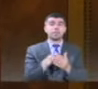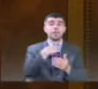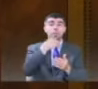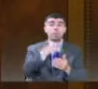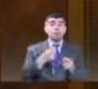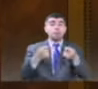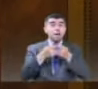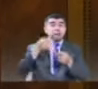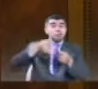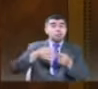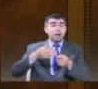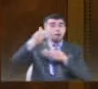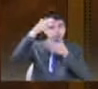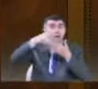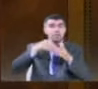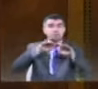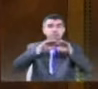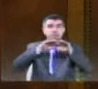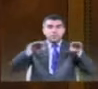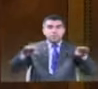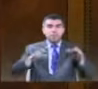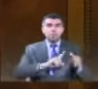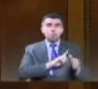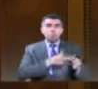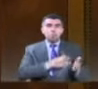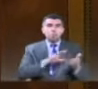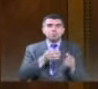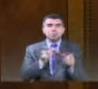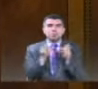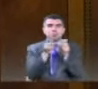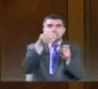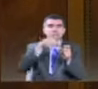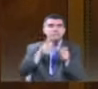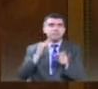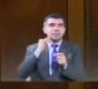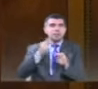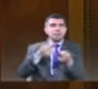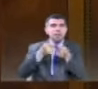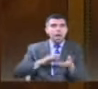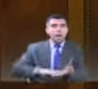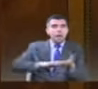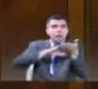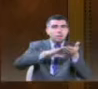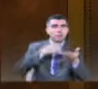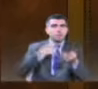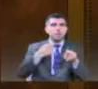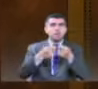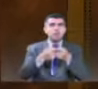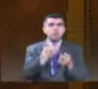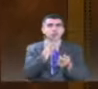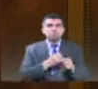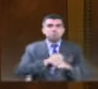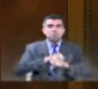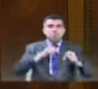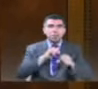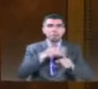بالمقاربة المغربية الرائدة في تعزيز الأمن والاستقرار في المنطقة، وبالدور الريادي للمغرب في محاربة الغلو والتطرف من خلال